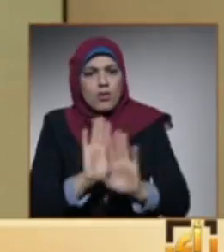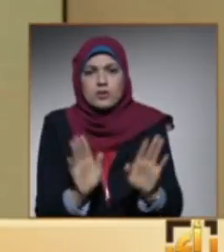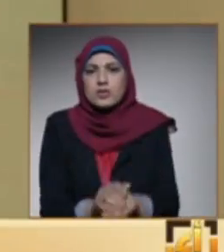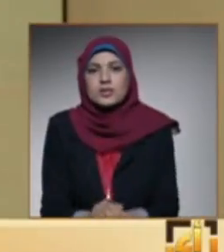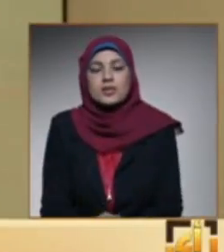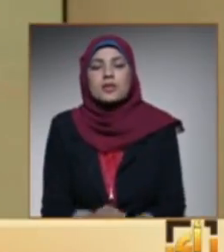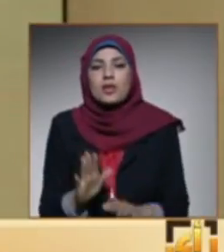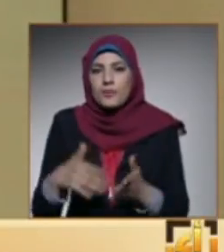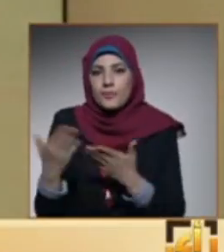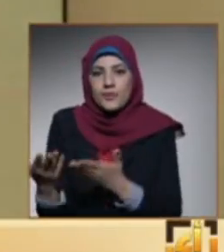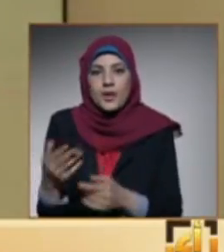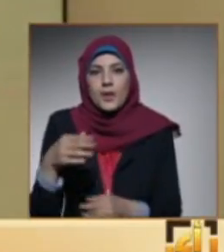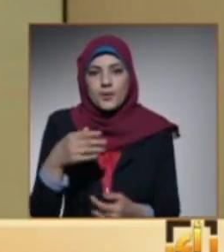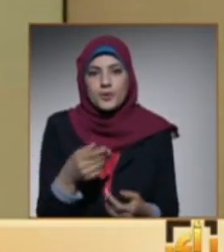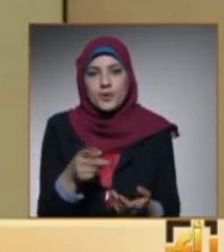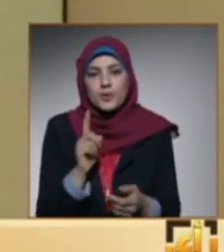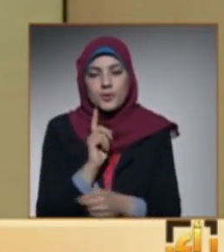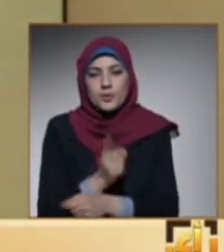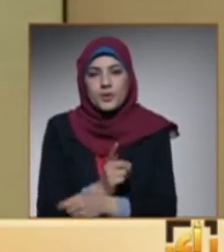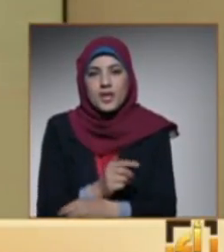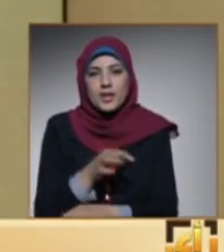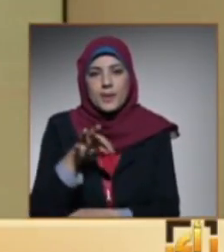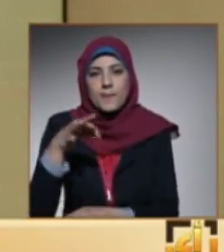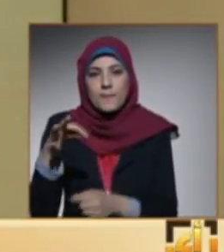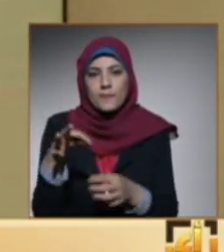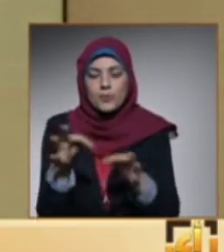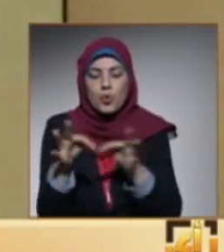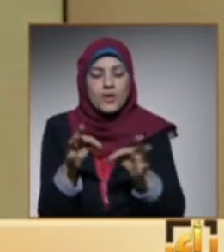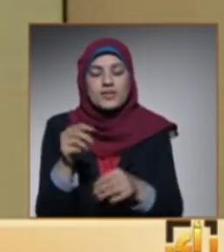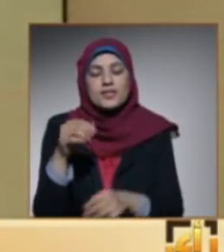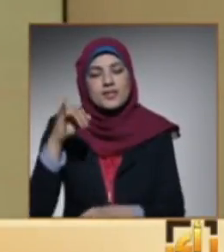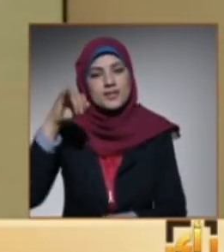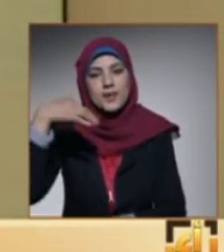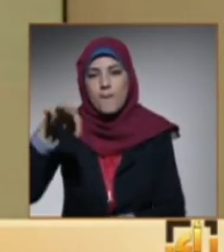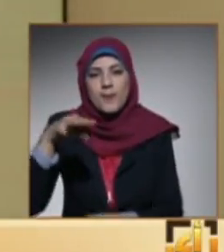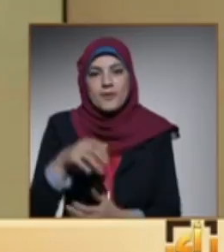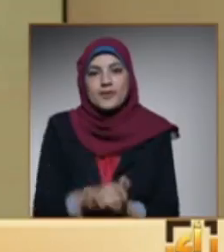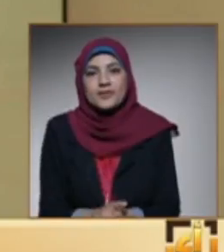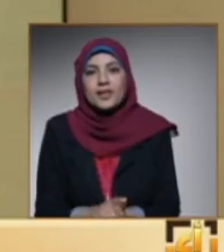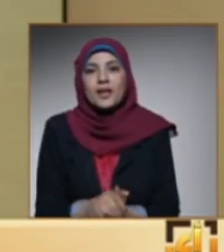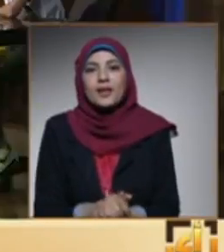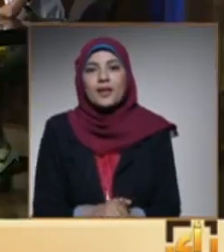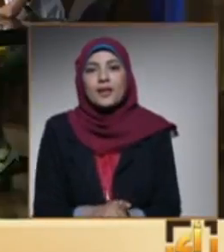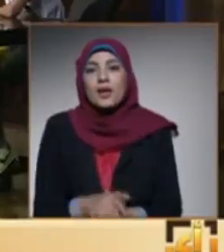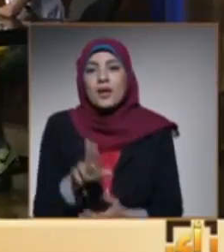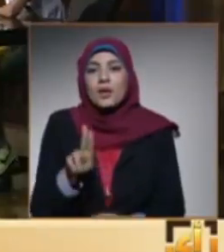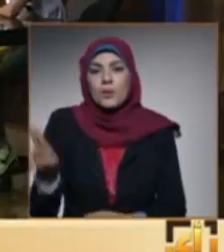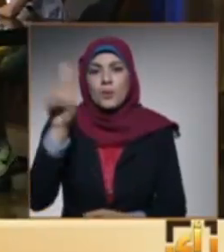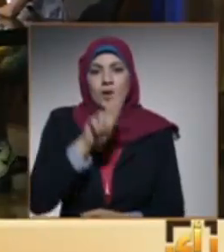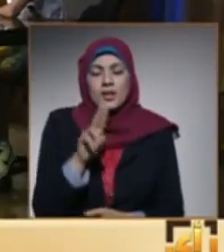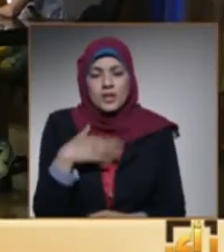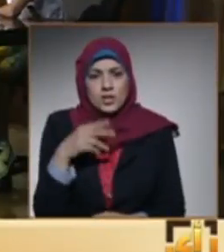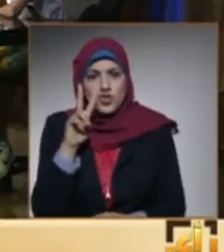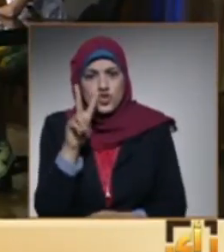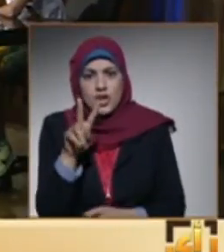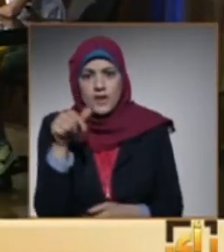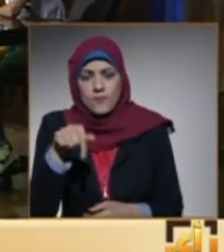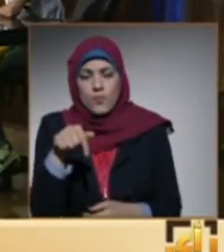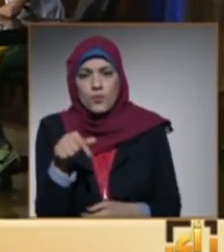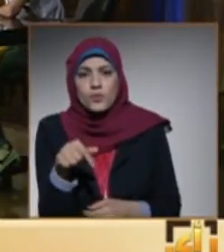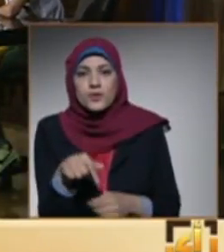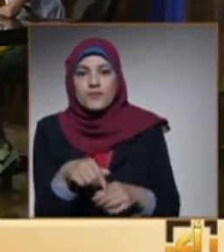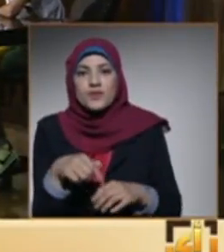برضو الأستاذ محمد، وانتي أكيد معانا. يعني أستاذ محمد، هل شايف هناك بقى بعض القنوات مثلا زي